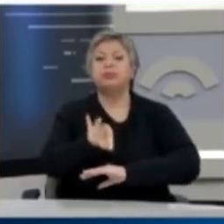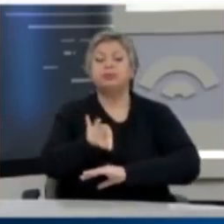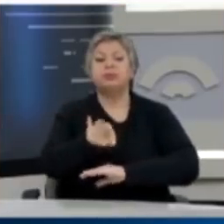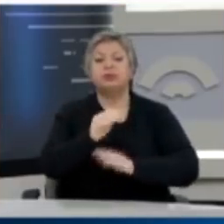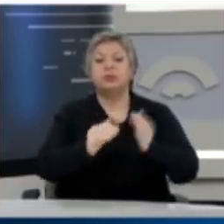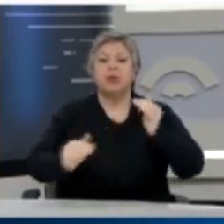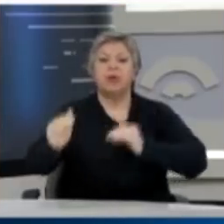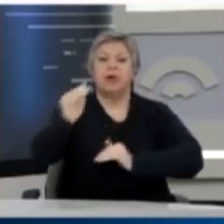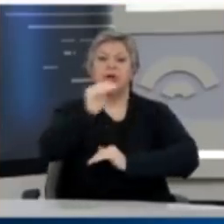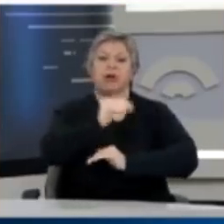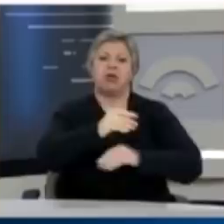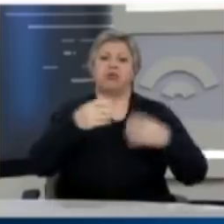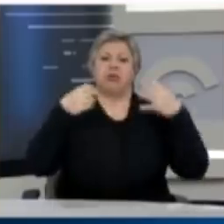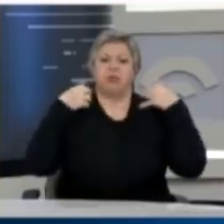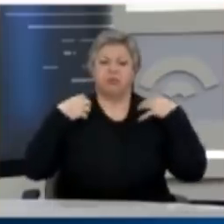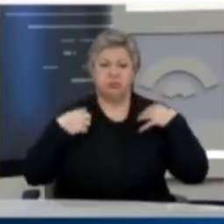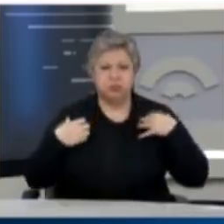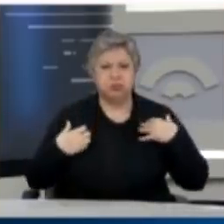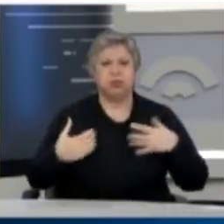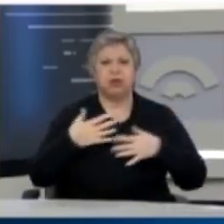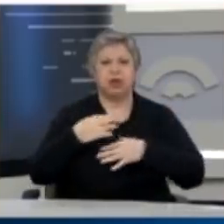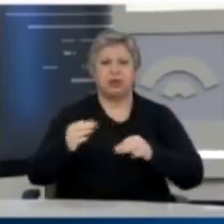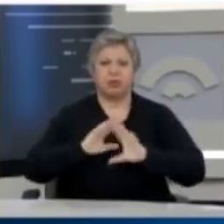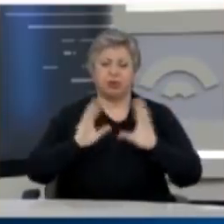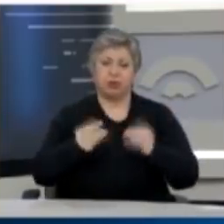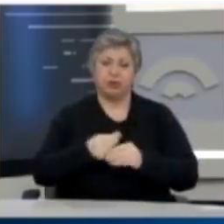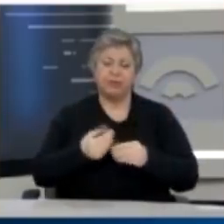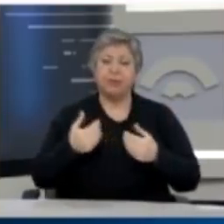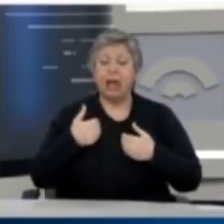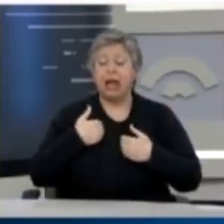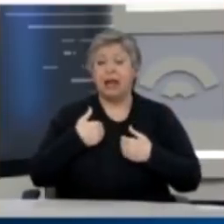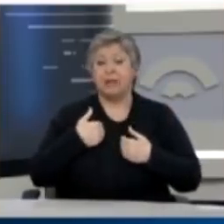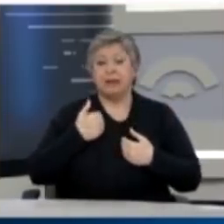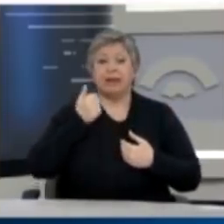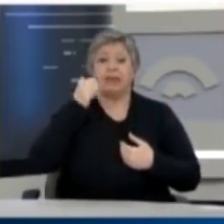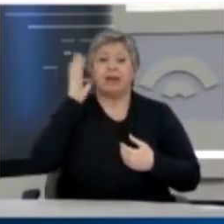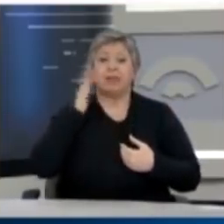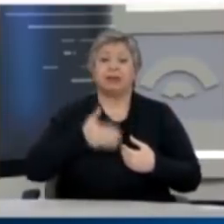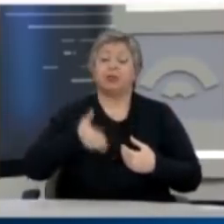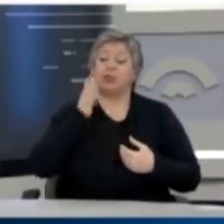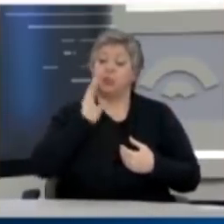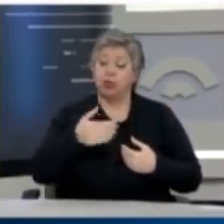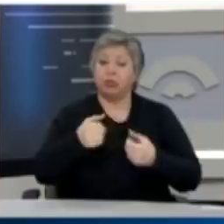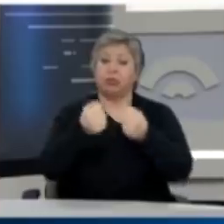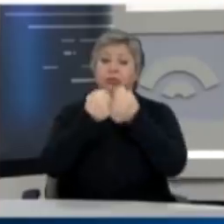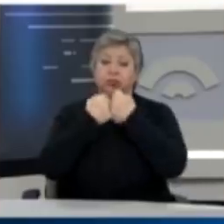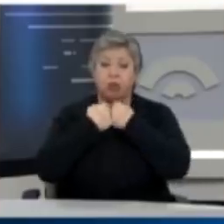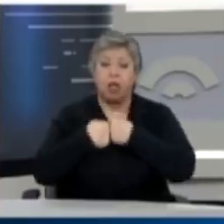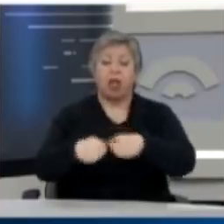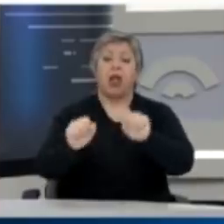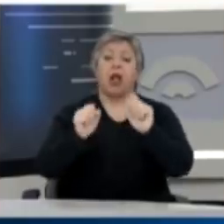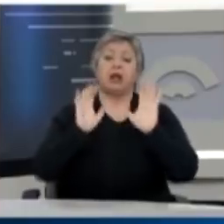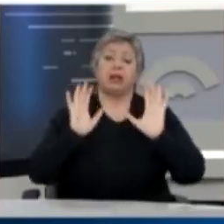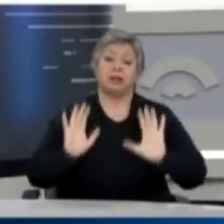δικαστήριων. Χωρίς βέβαια να καλλιεργούμε και ψευδεστήσεις ότι μπορεί να υπάρξει πραγματικά ανεξάρτητη δικαιοσύνη